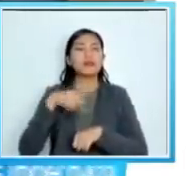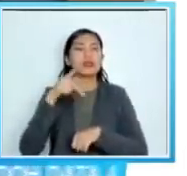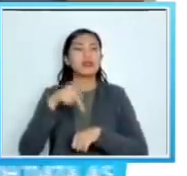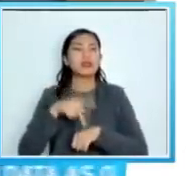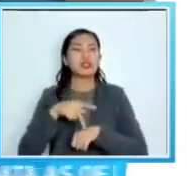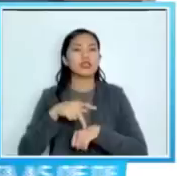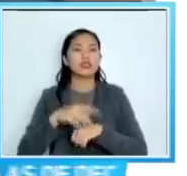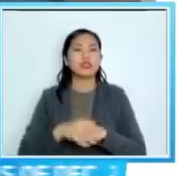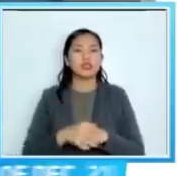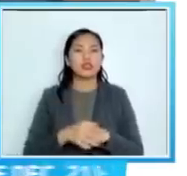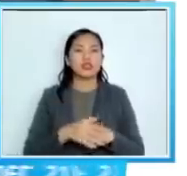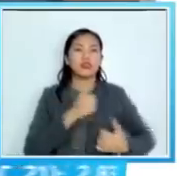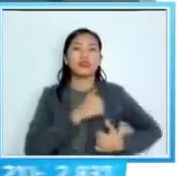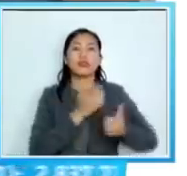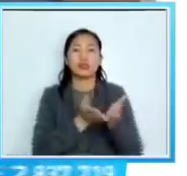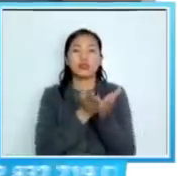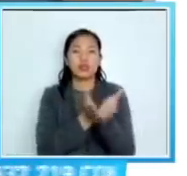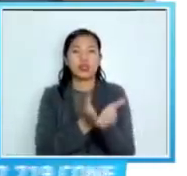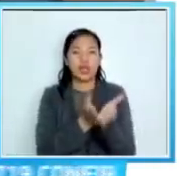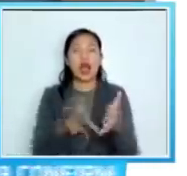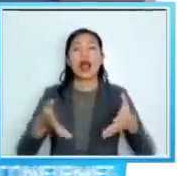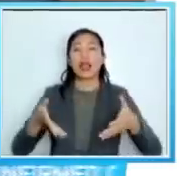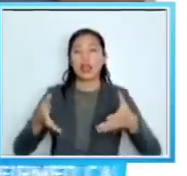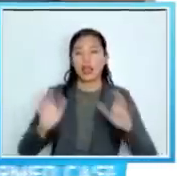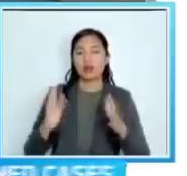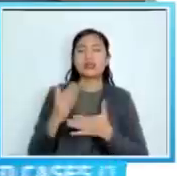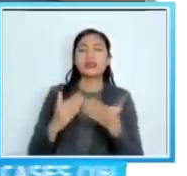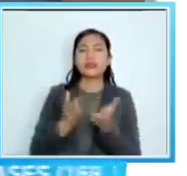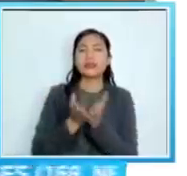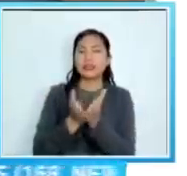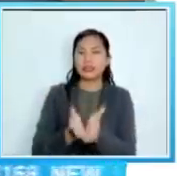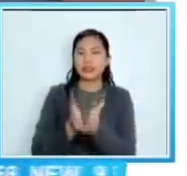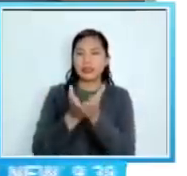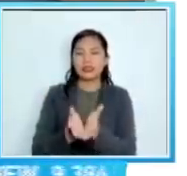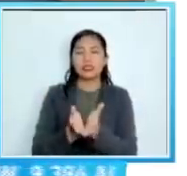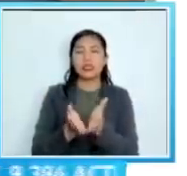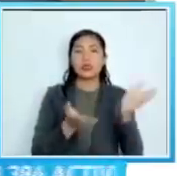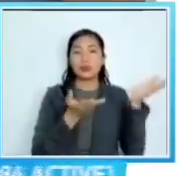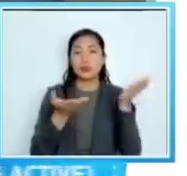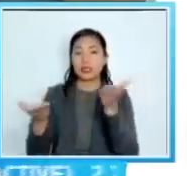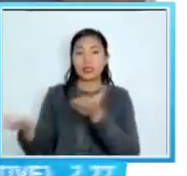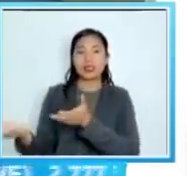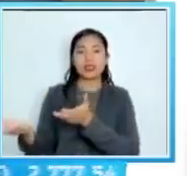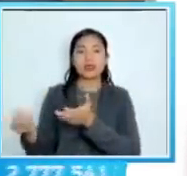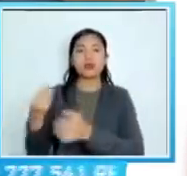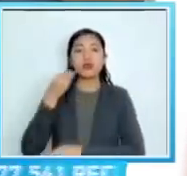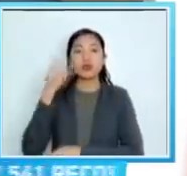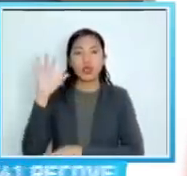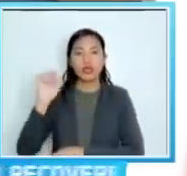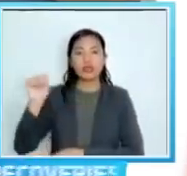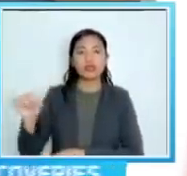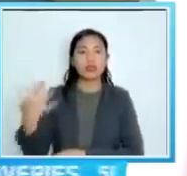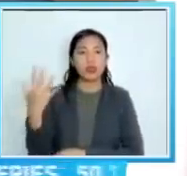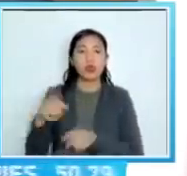mga fast craft, ang ilang mga Philippine Coast Guard vessel mismo para magdala po ng ating mga kababayan sa Siargao at makapag-vice versa,